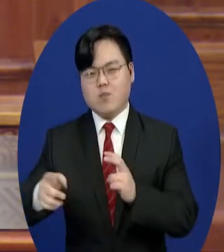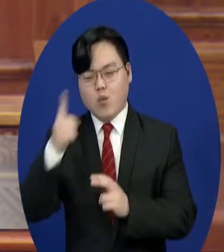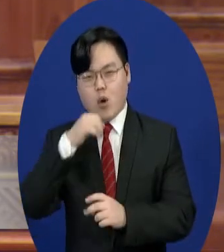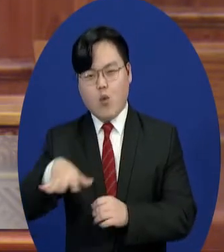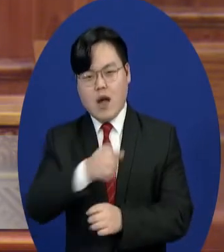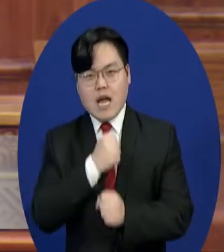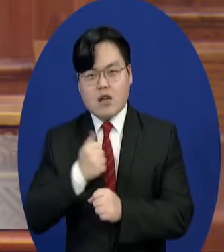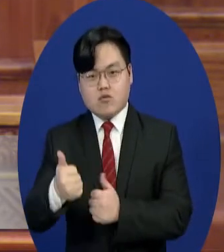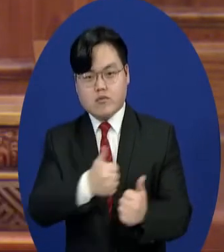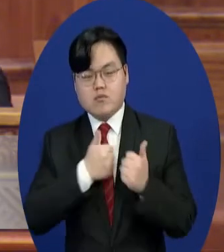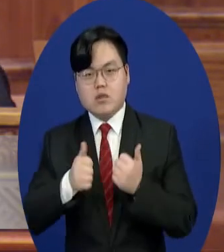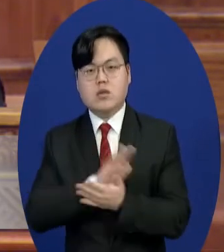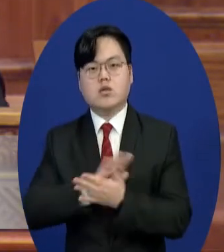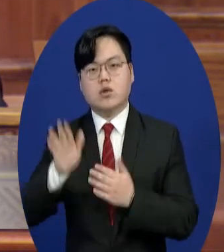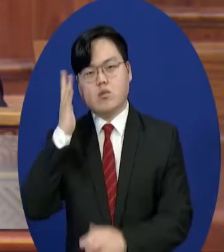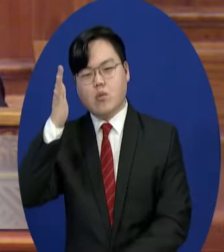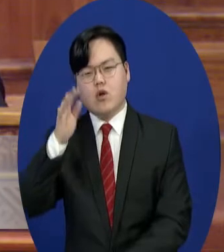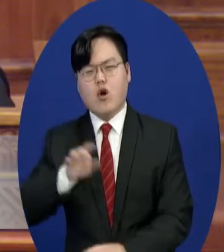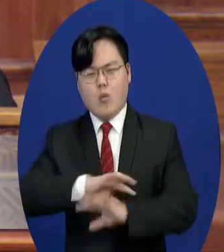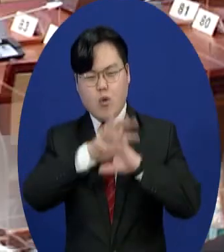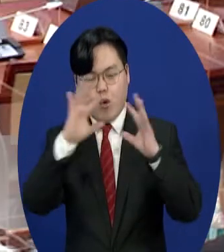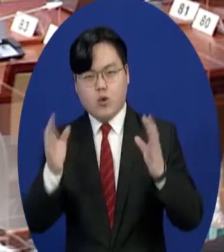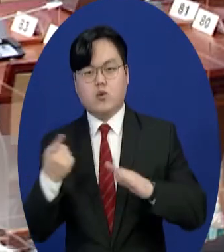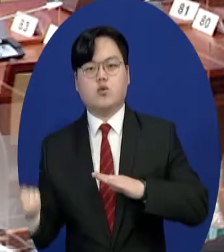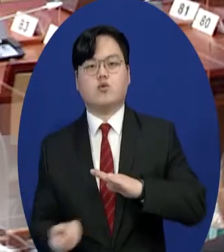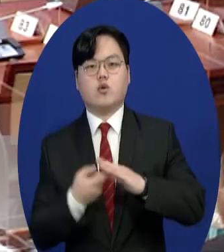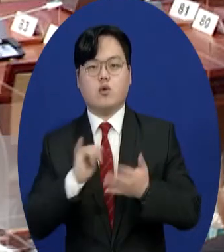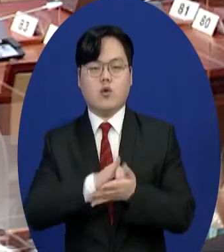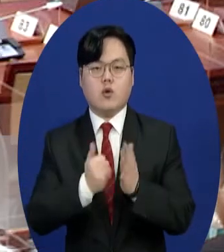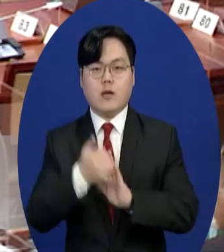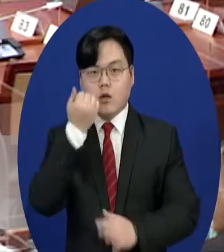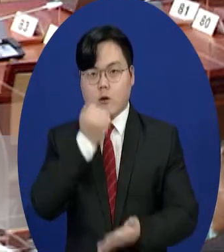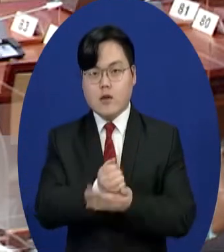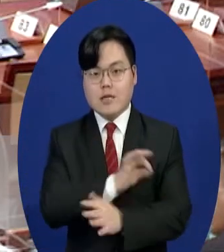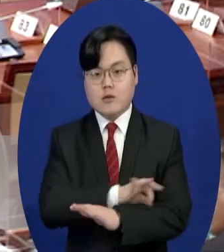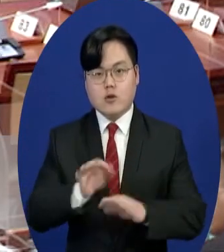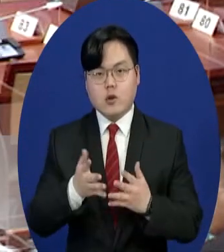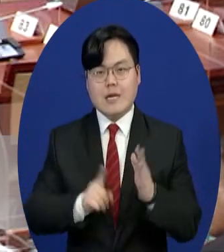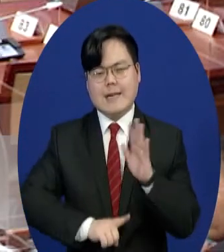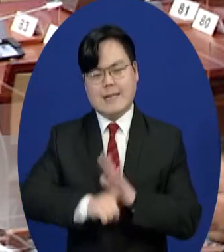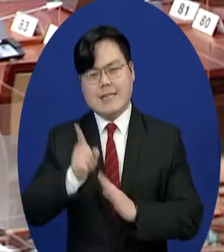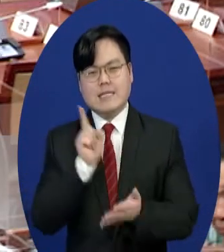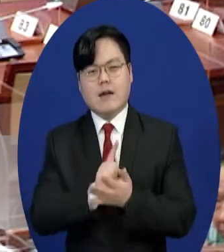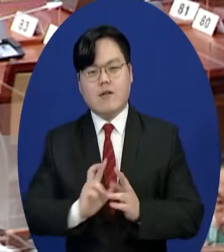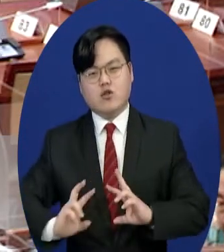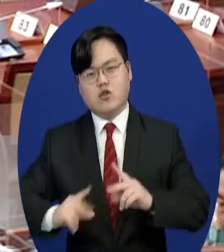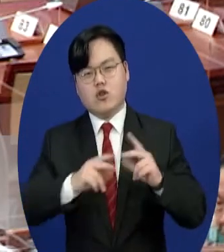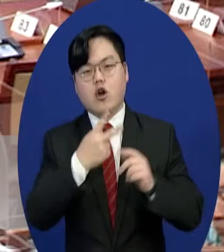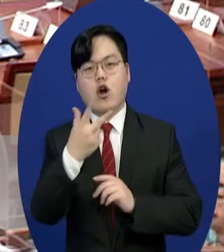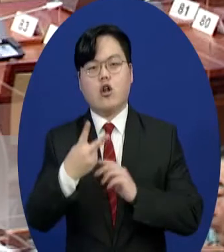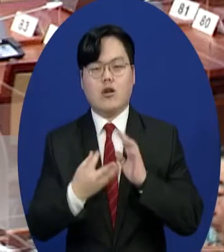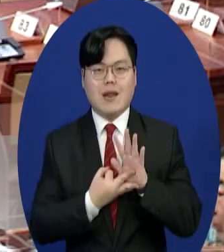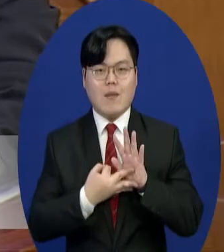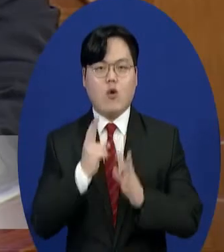шин сэргэлтийн бодлогын цөм асуудлуудын нэг юм а. Тогтоолын төсөлд эхний ээлжинд зайлшгүй нэмэлт өөрчлөлт оруулах 28 хуулийн